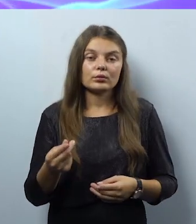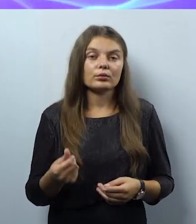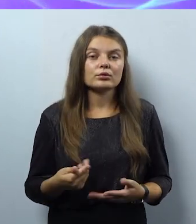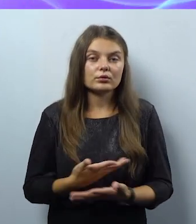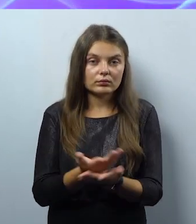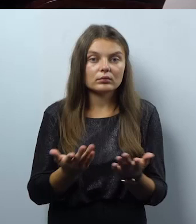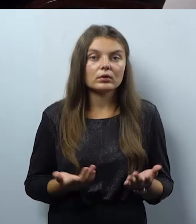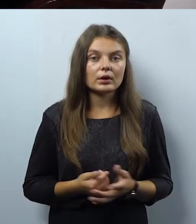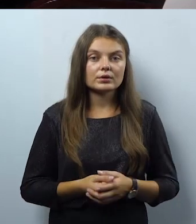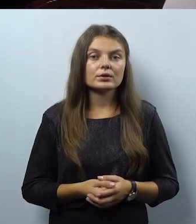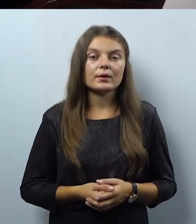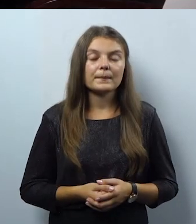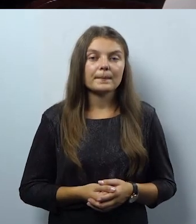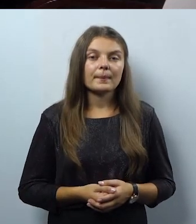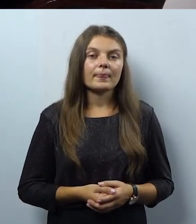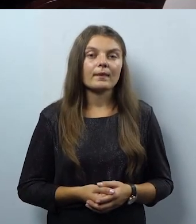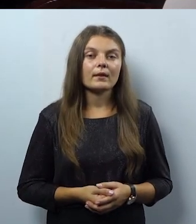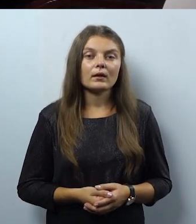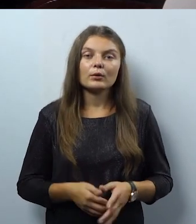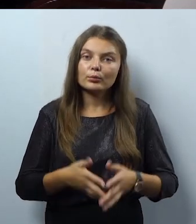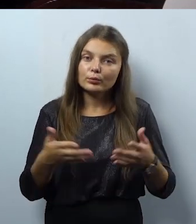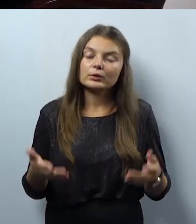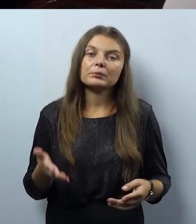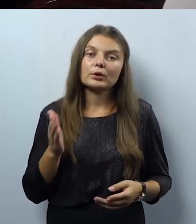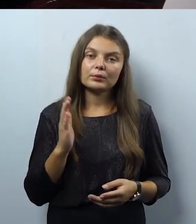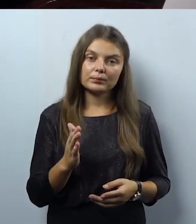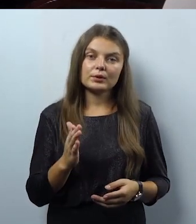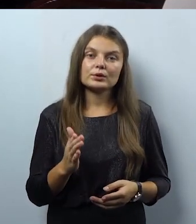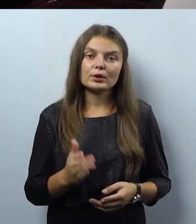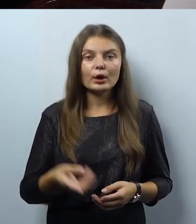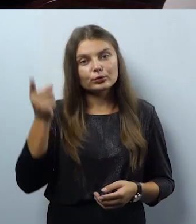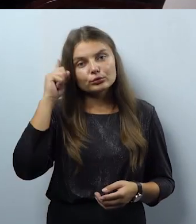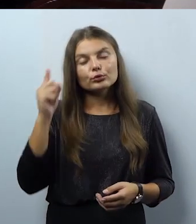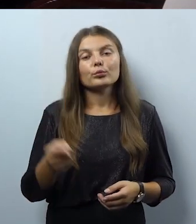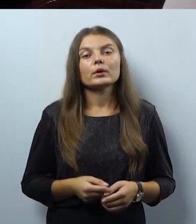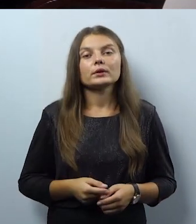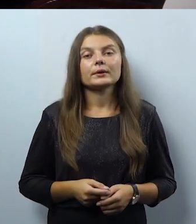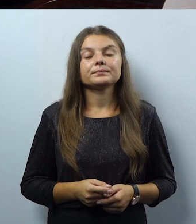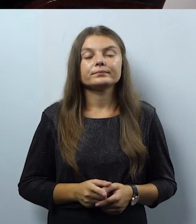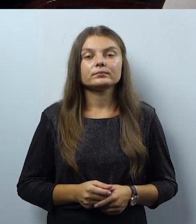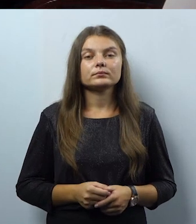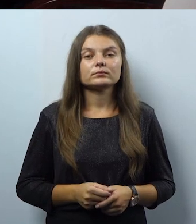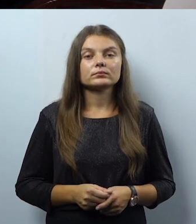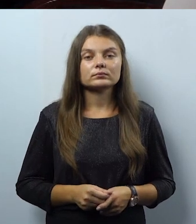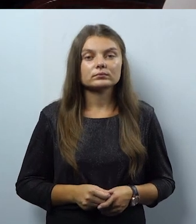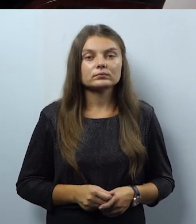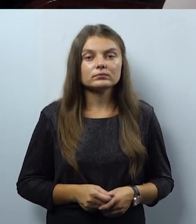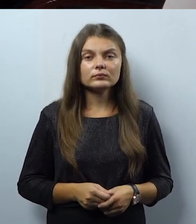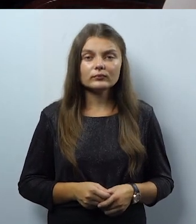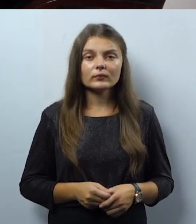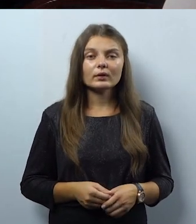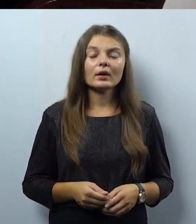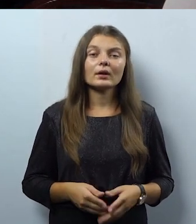Ну, і очевидно, і, що буде якась більша відповідальність і більша відповідальність, і більше контролю, напевно. І більша конкуренція, так. І